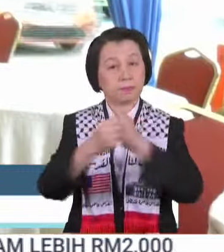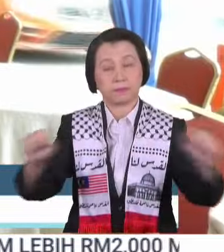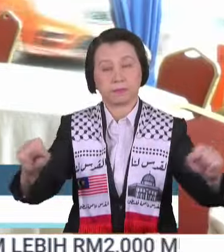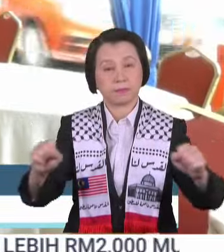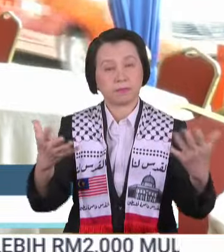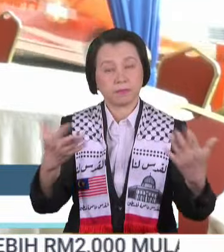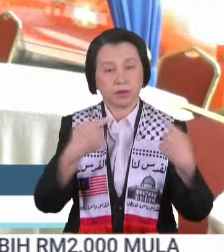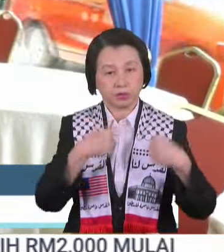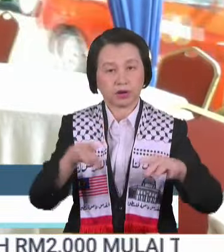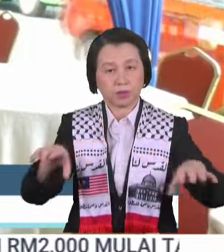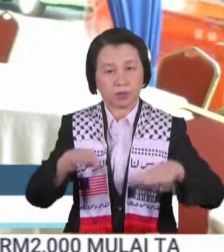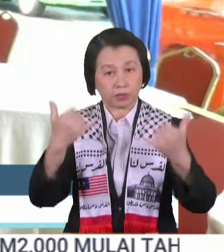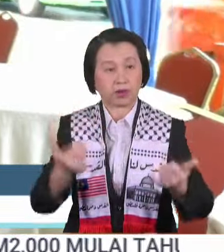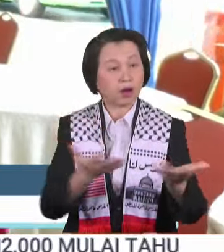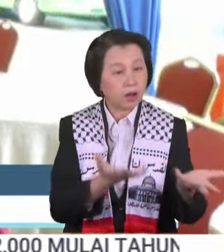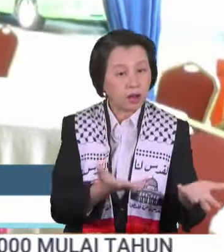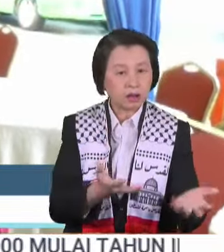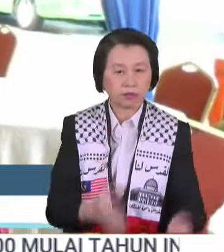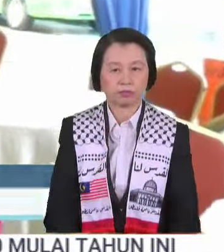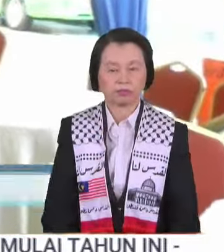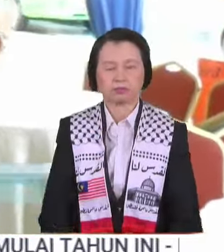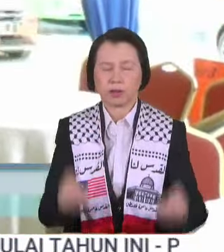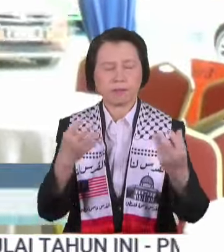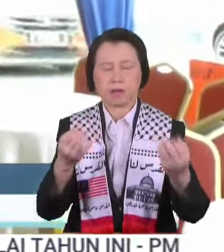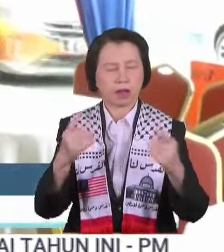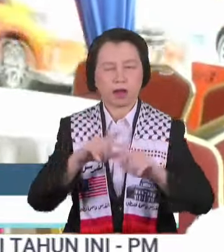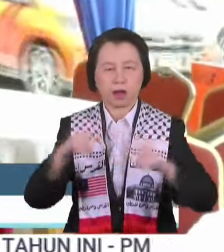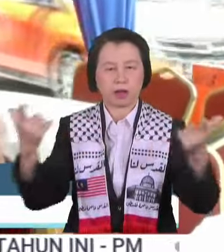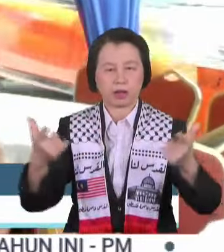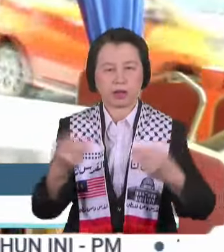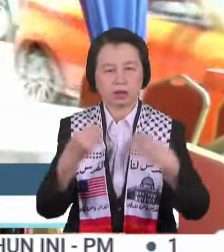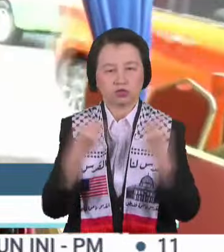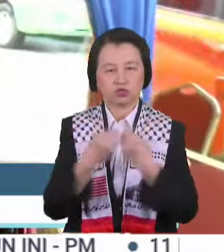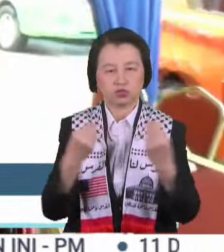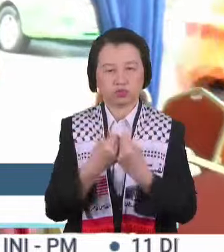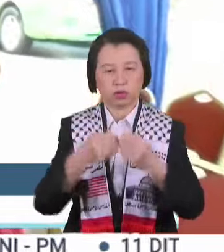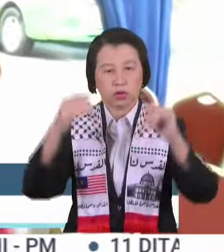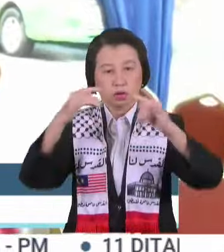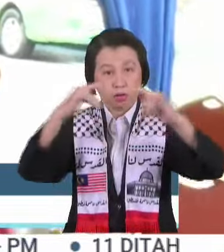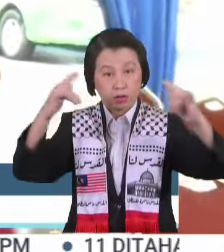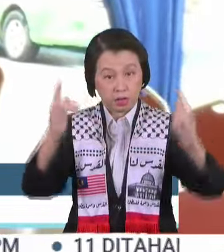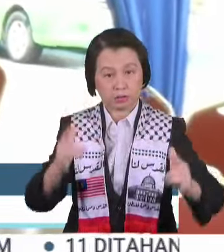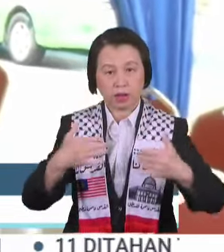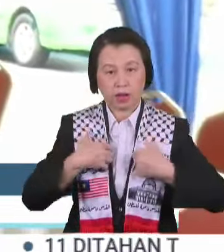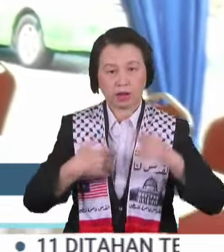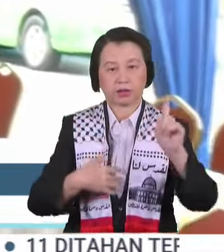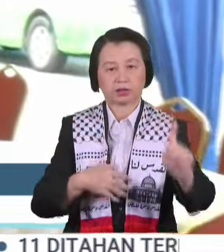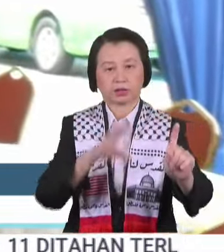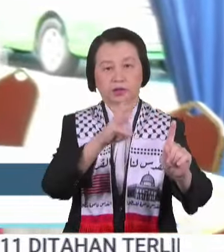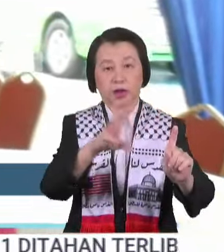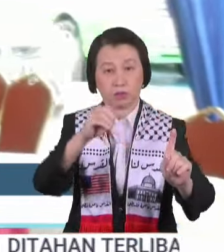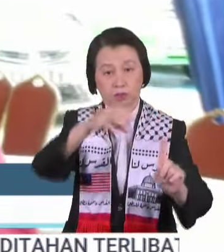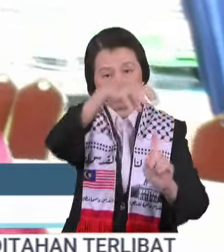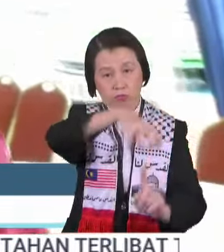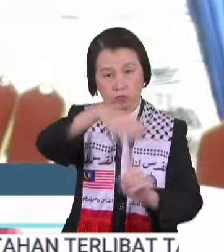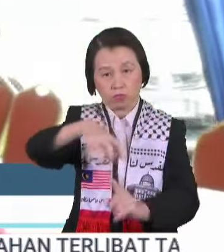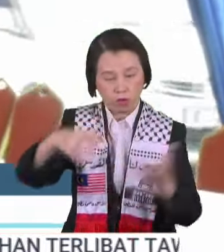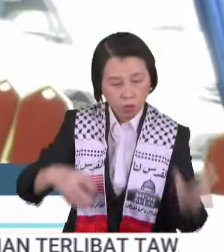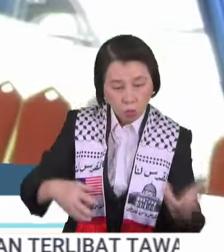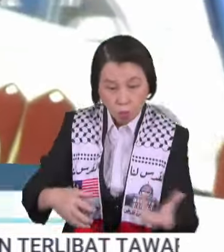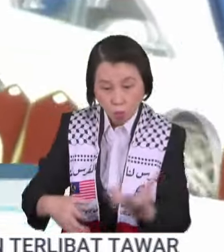yang sedang berlangsung pada hari ini. Banyak kelainan. Yang pertama, jumlah kemah. Saya sebut tadi ada 160 penggerai ataupun